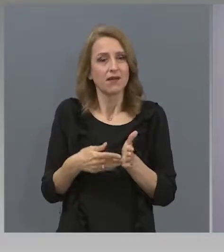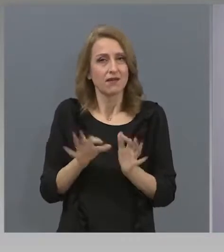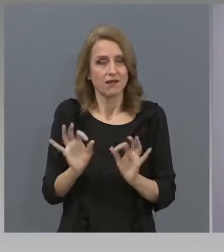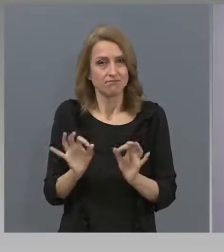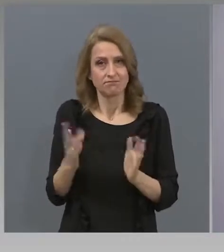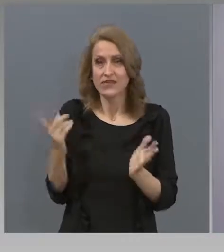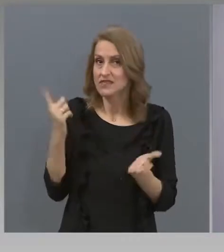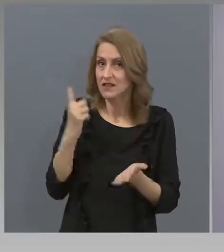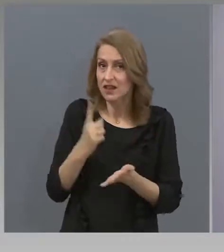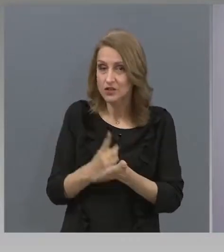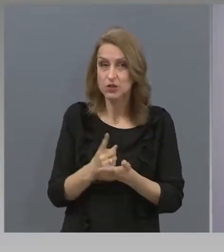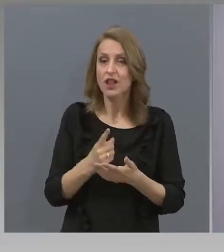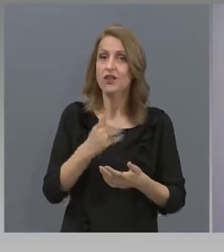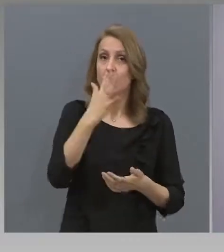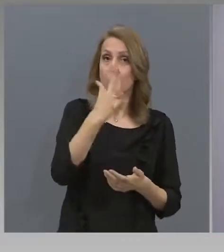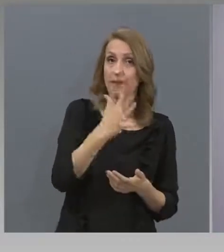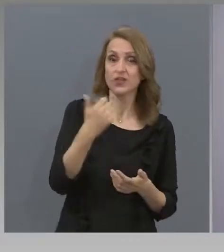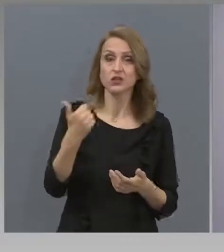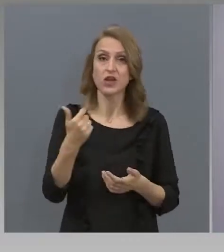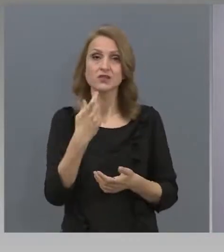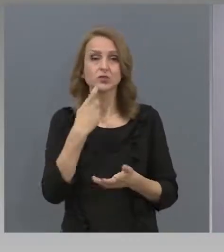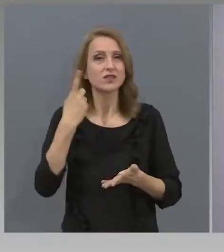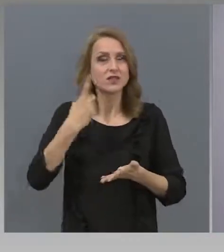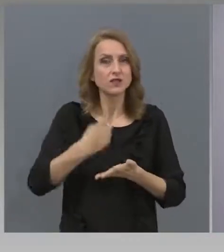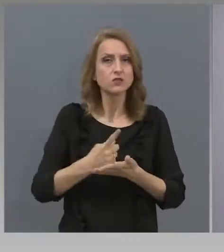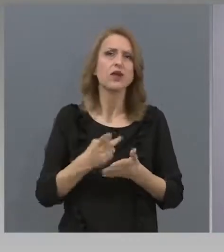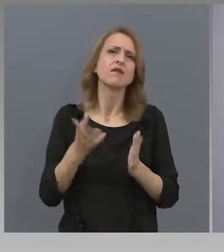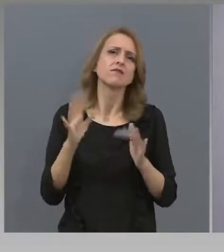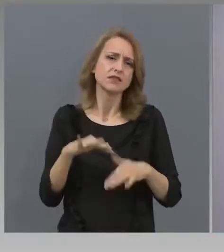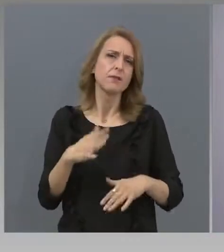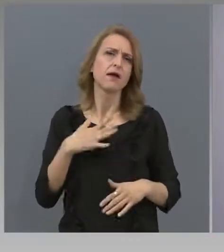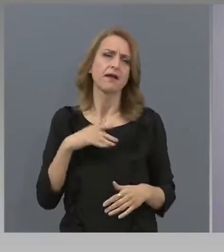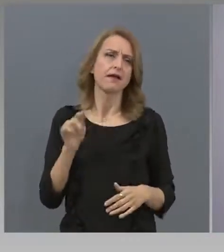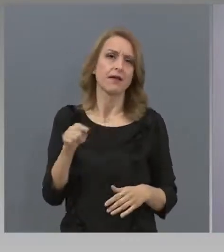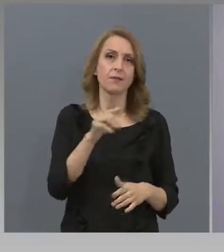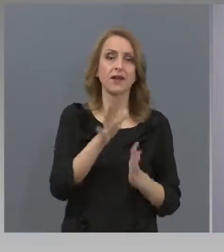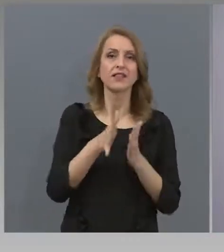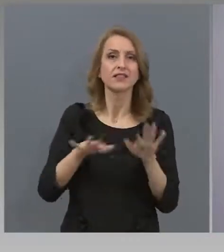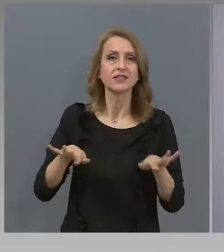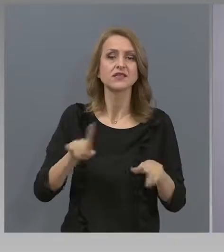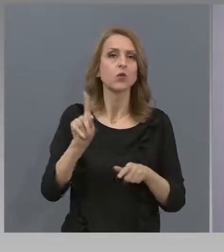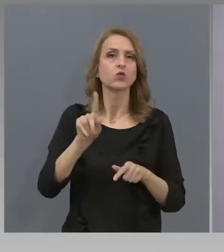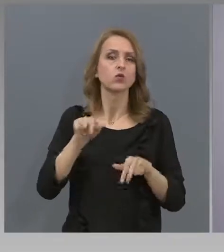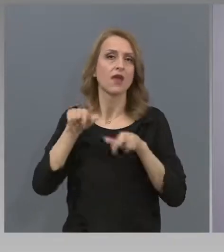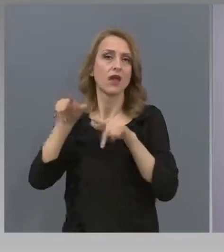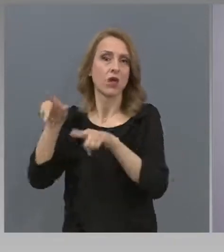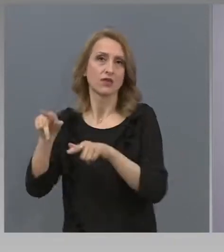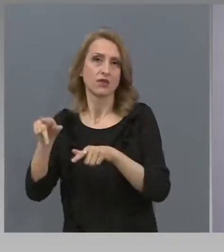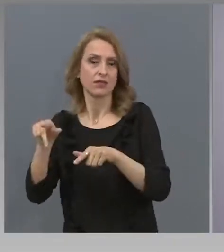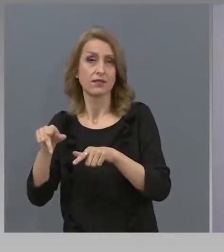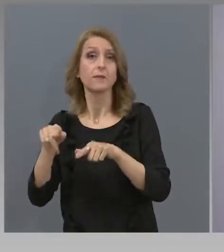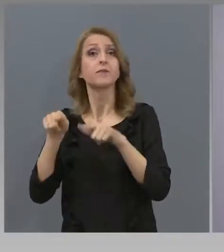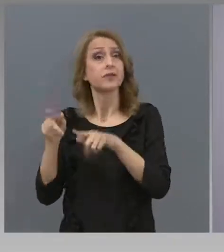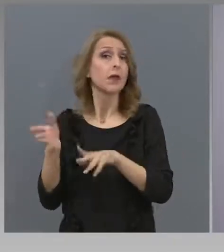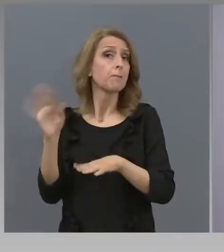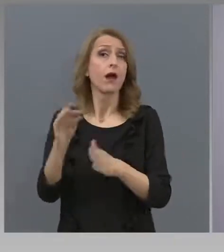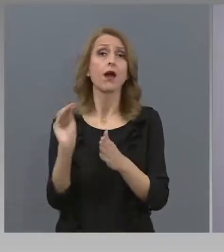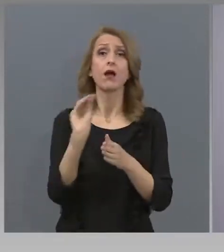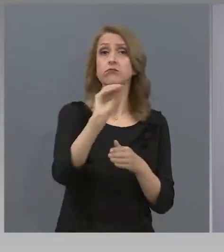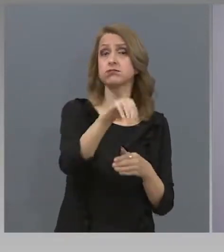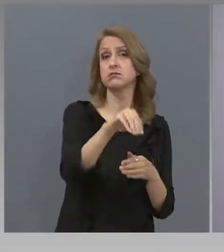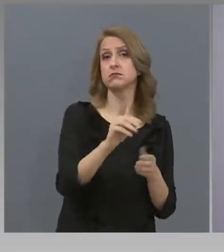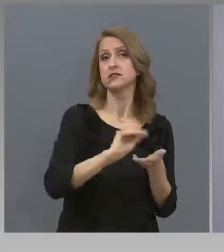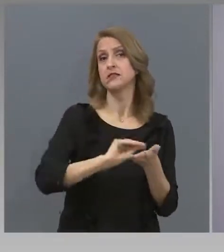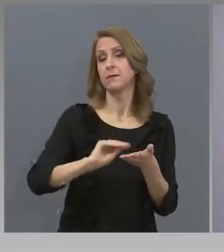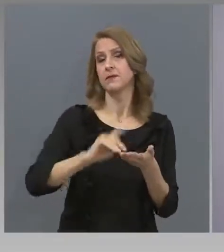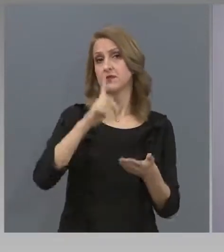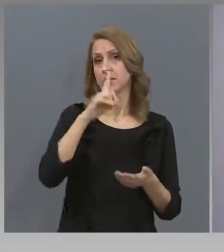на децата на 5-6 години, ние имаме деца, които не са опланати в системата на предучището образование, те също се записват в първи